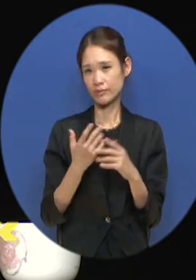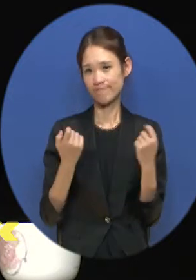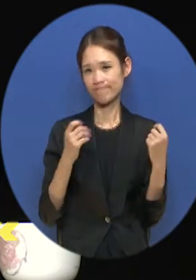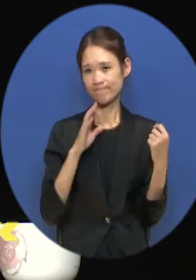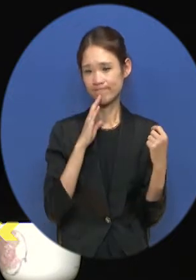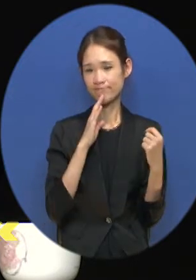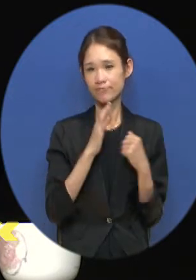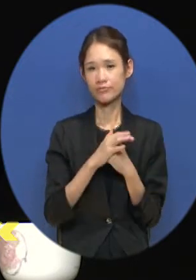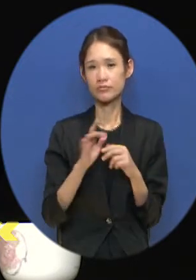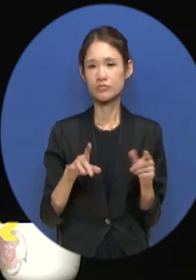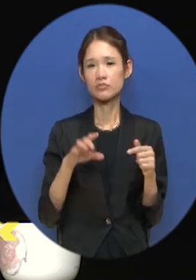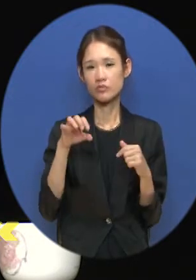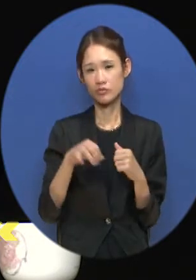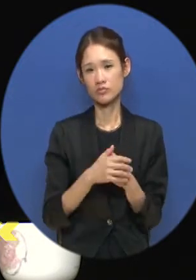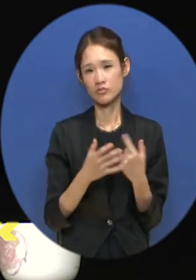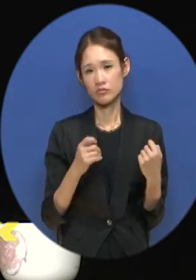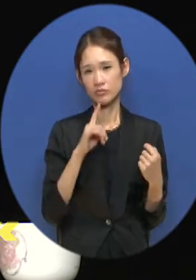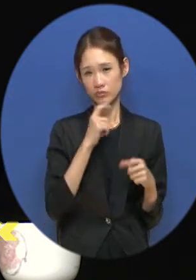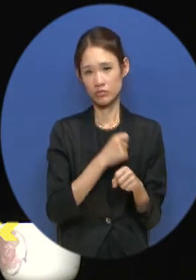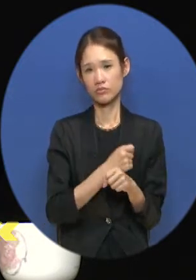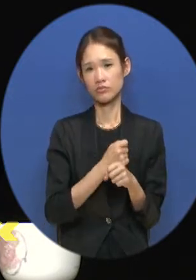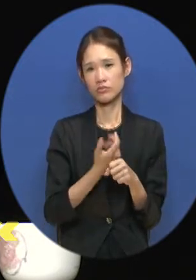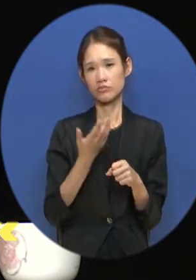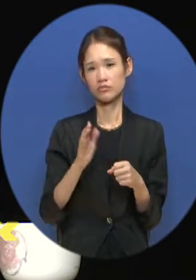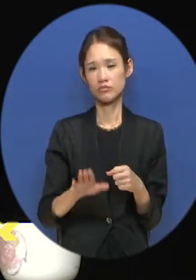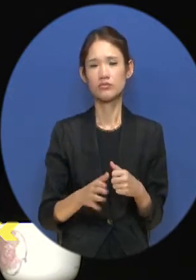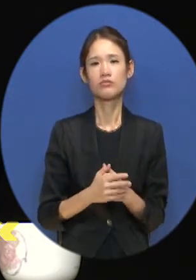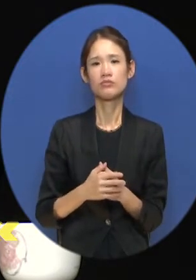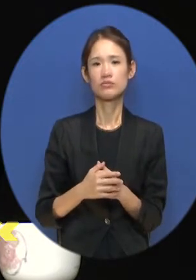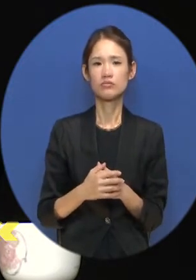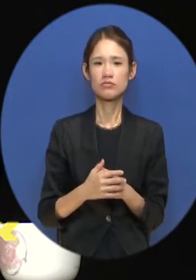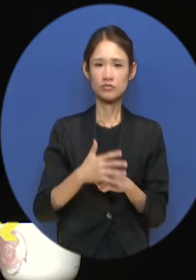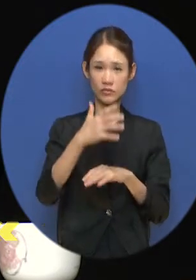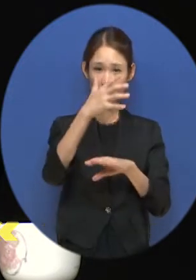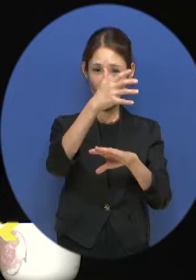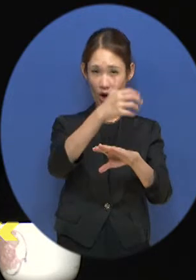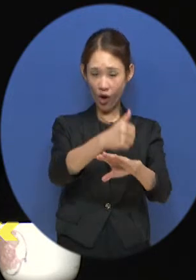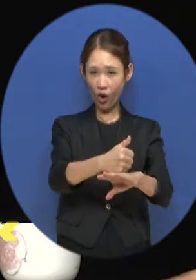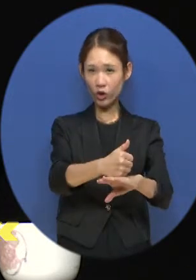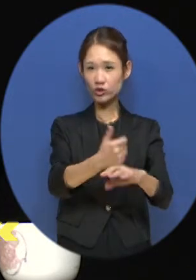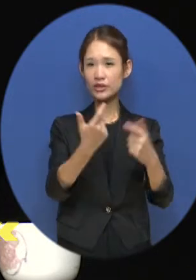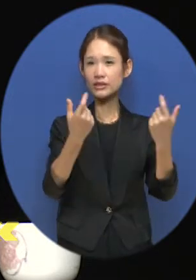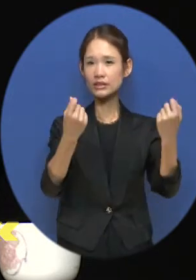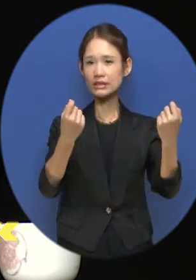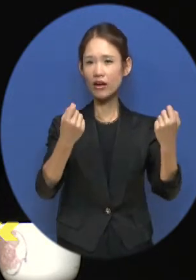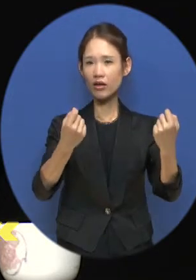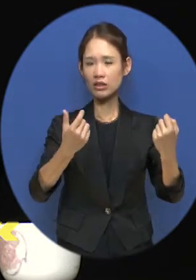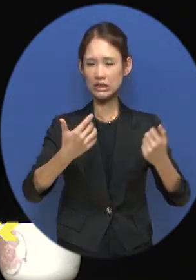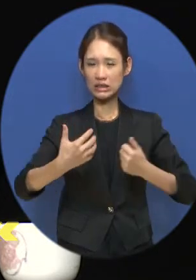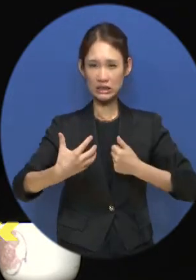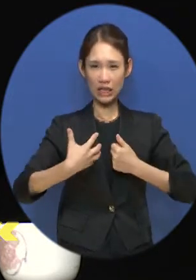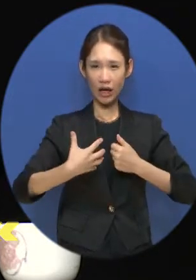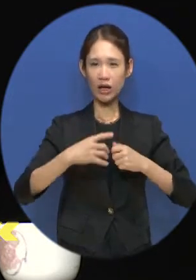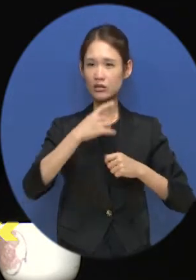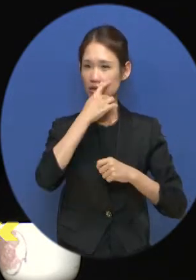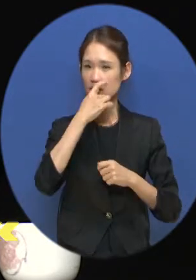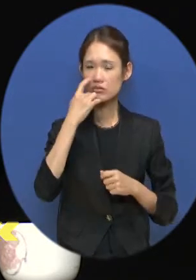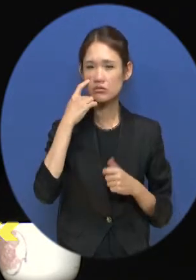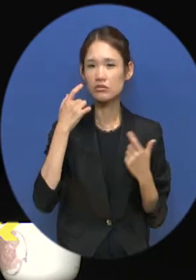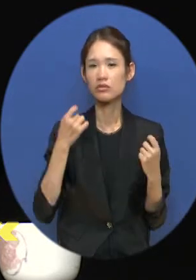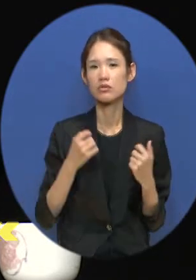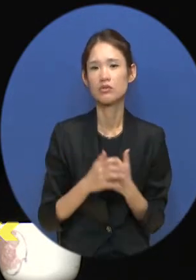생활 공간에서 이제 그렇게 얘기하고 있는데 결국에는 이런 그